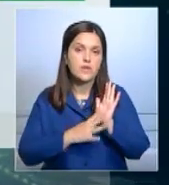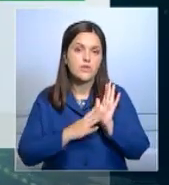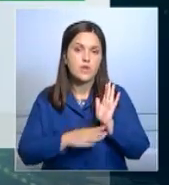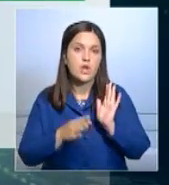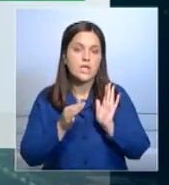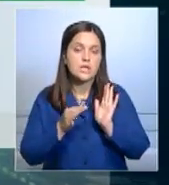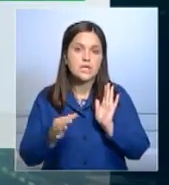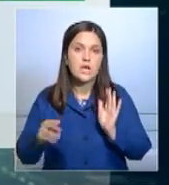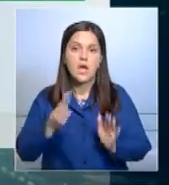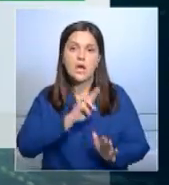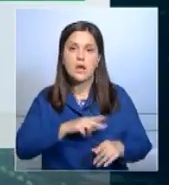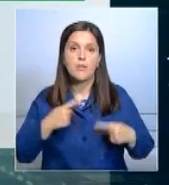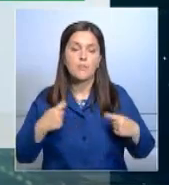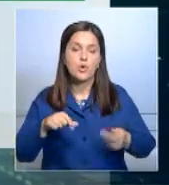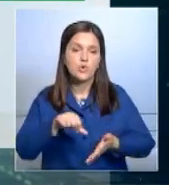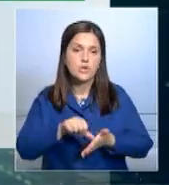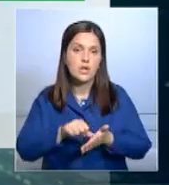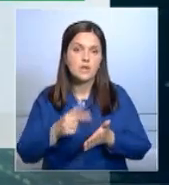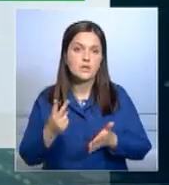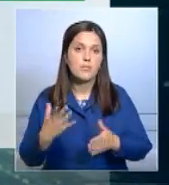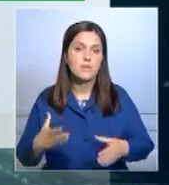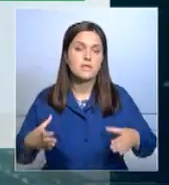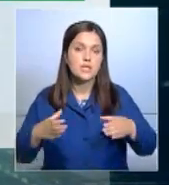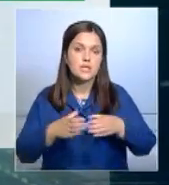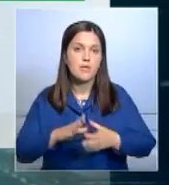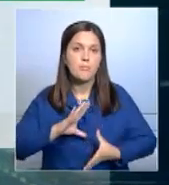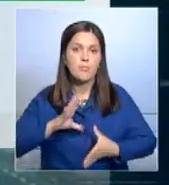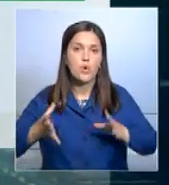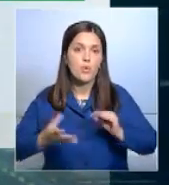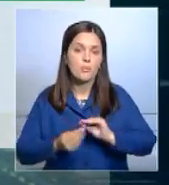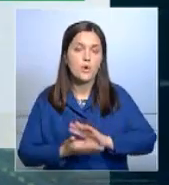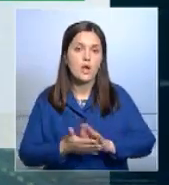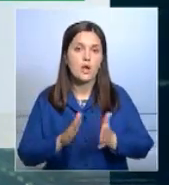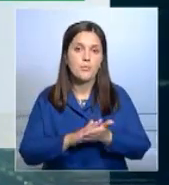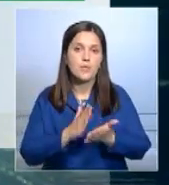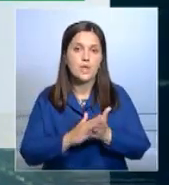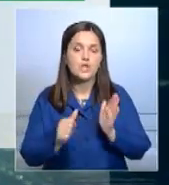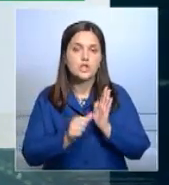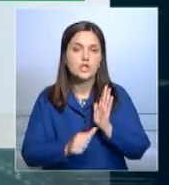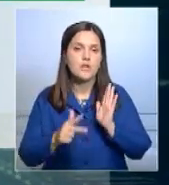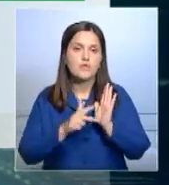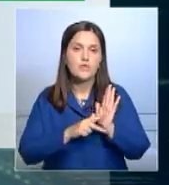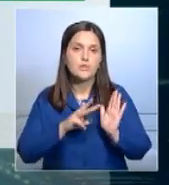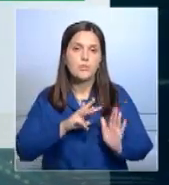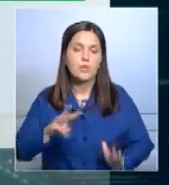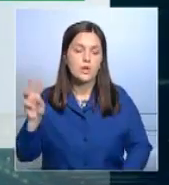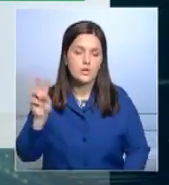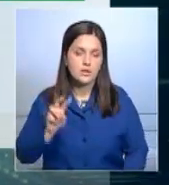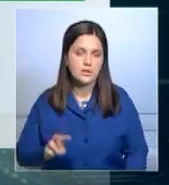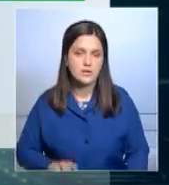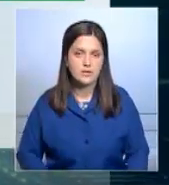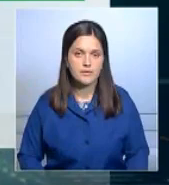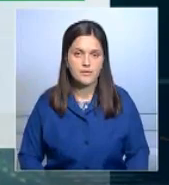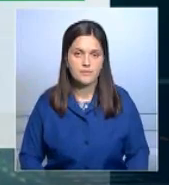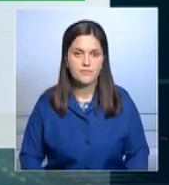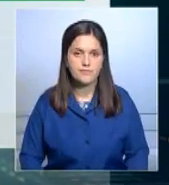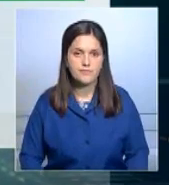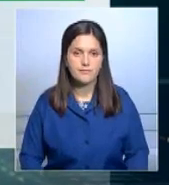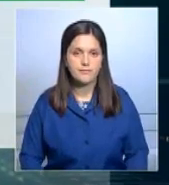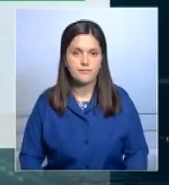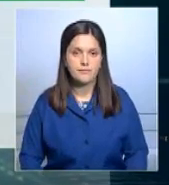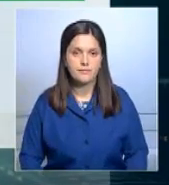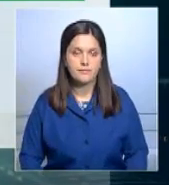339 тенге и 90 тиенов. В работе рынка участвовали 25 трейдеров. Суммарный объем сделок превысил 68